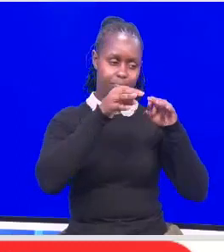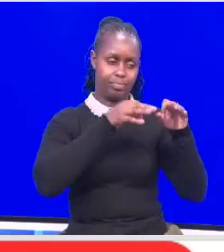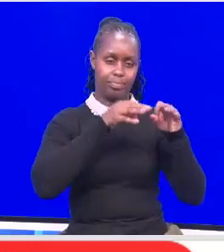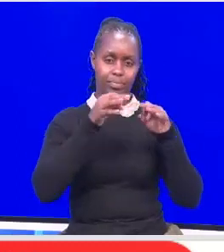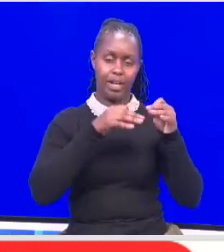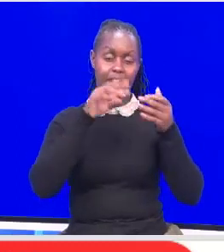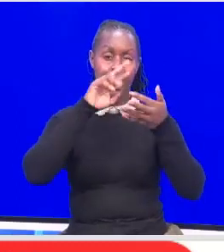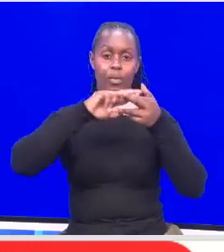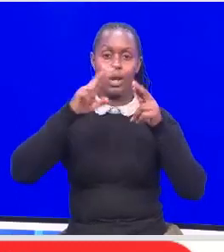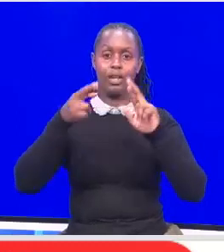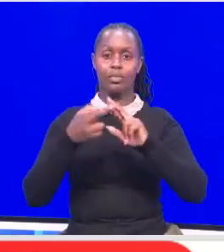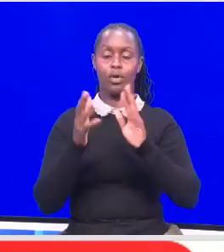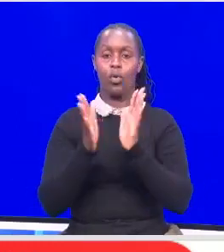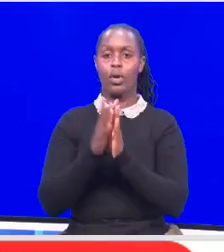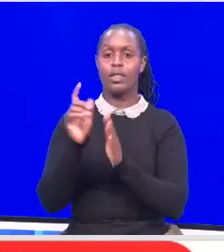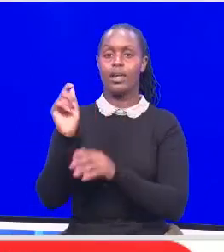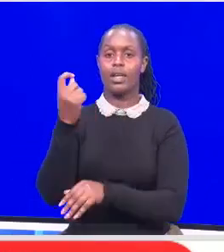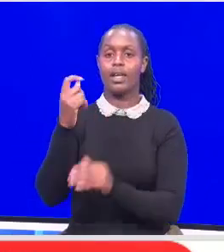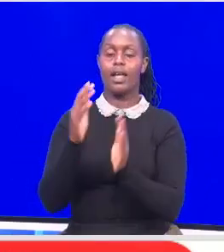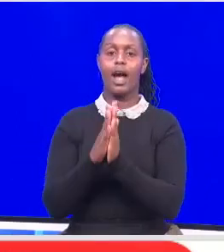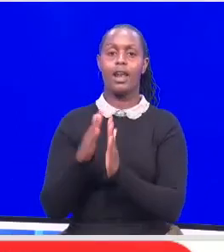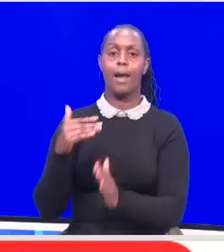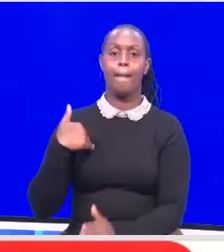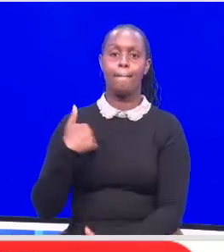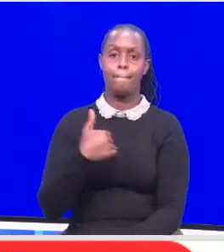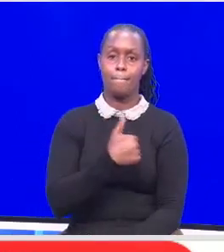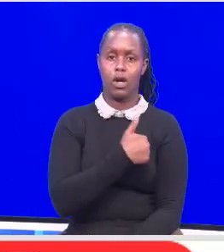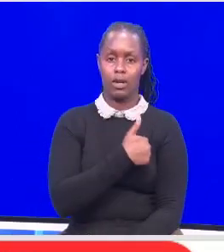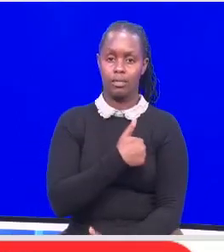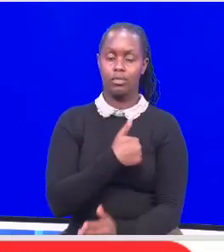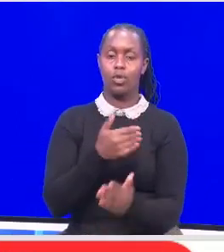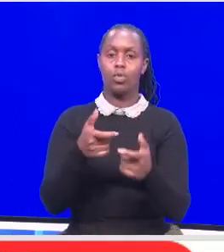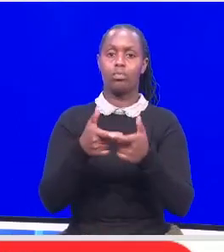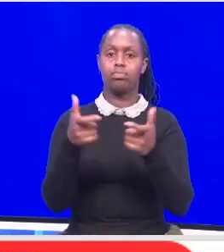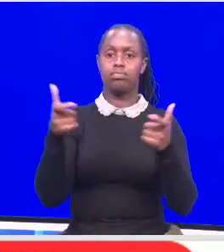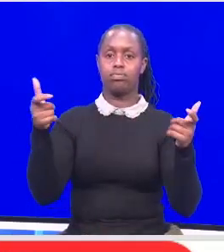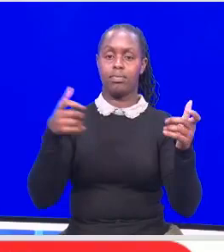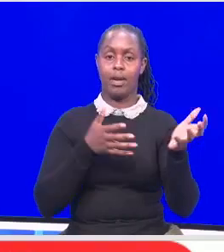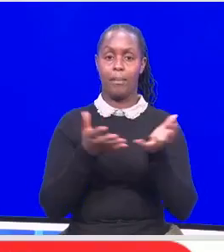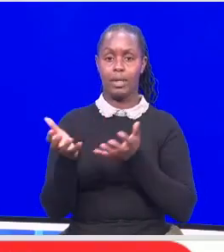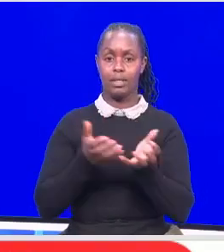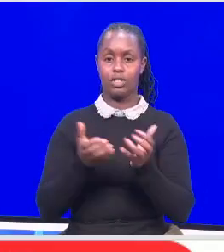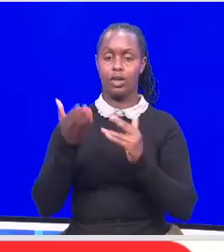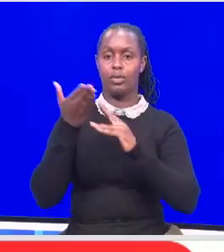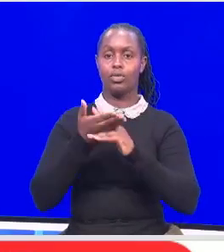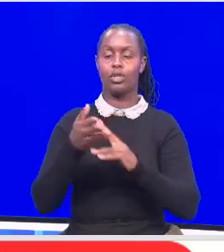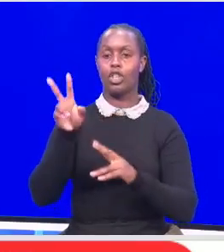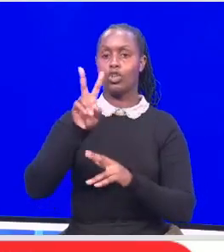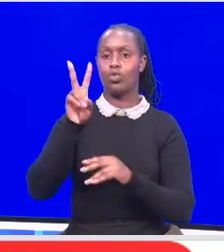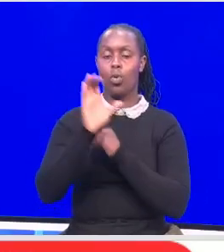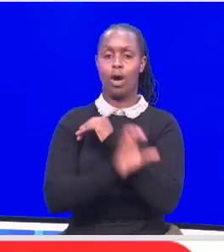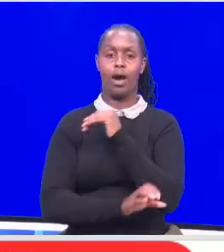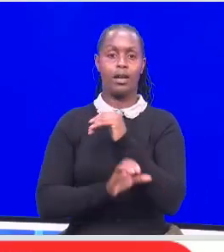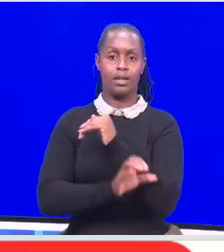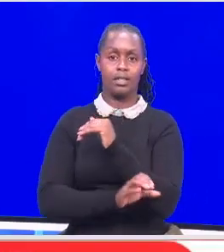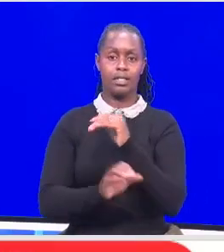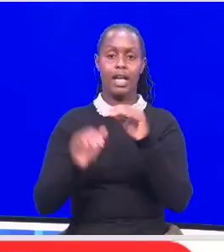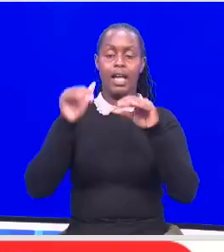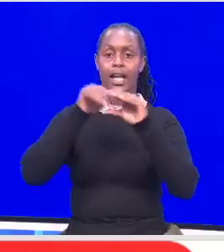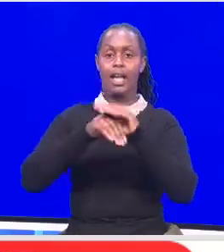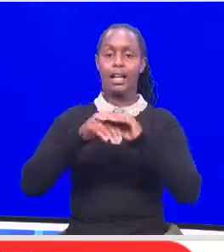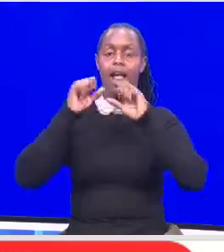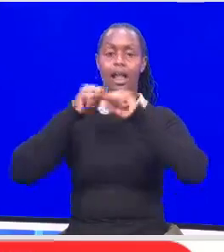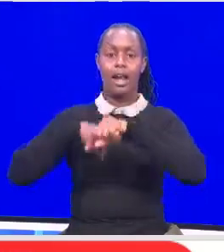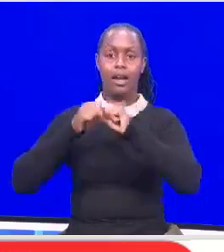wa Kenya na taifa la Poland ili kupanua mipaka ya biashara kati ya mataifa hayo mawili. Katika mkataba